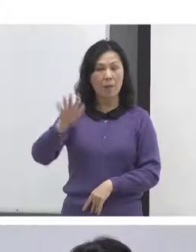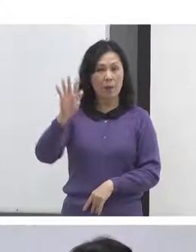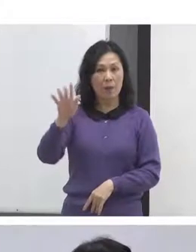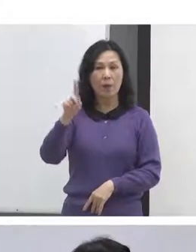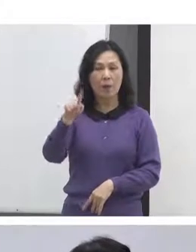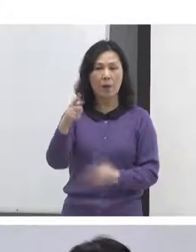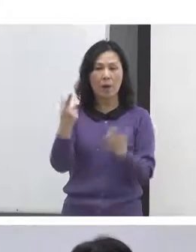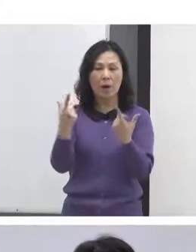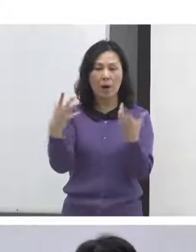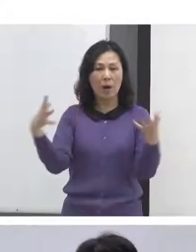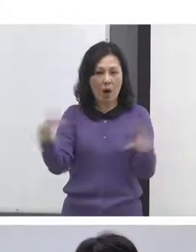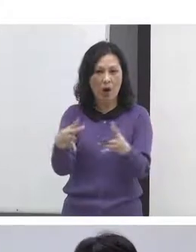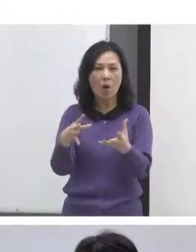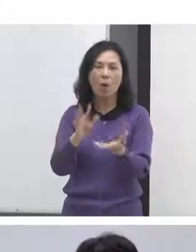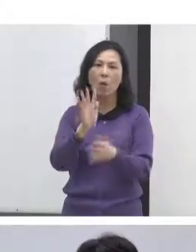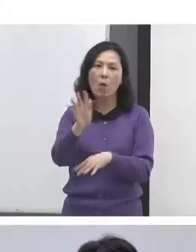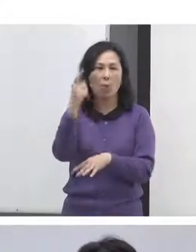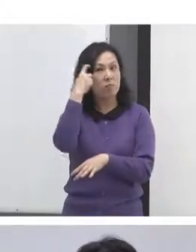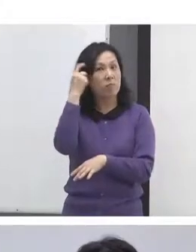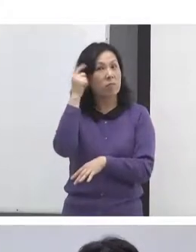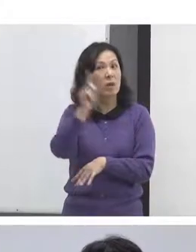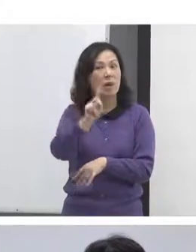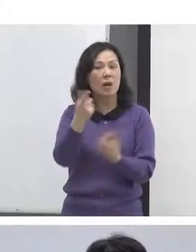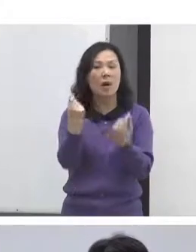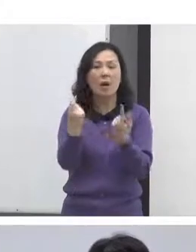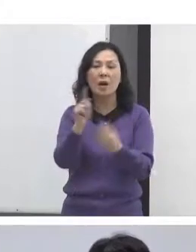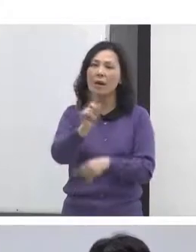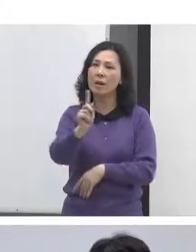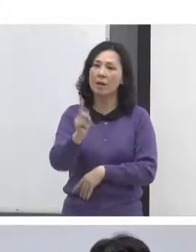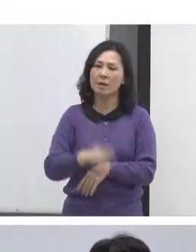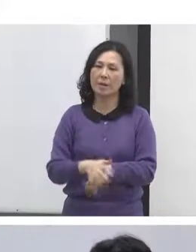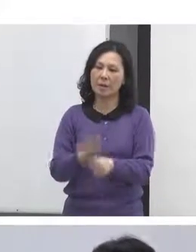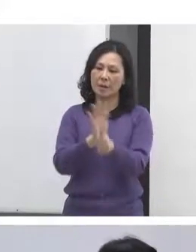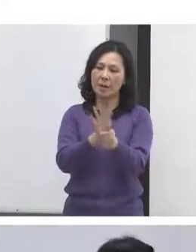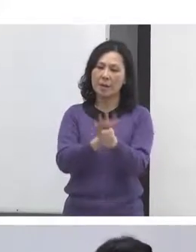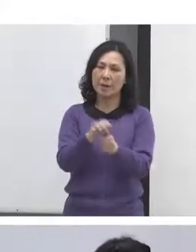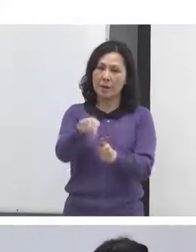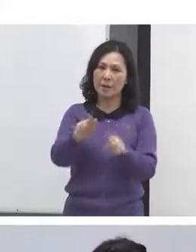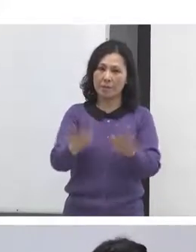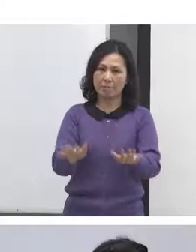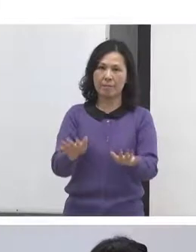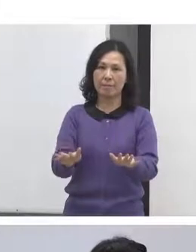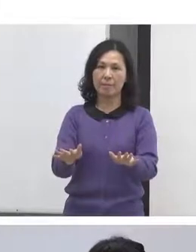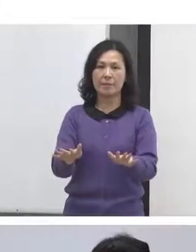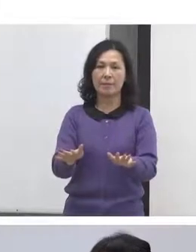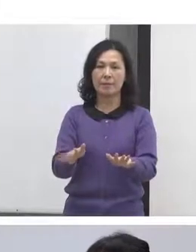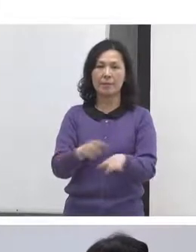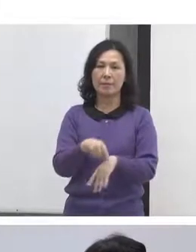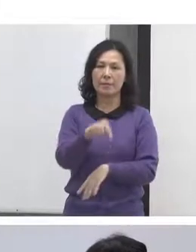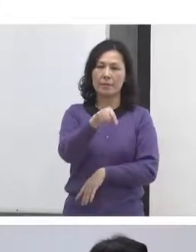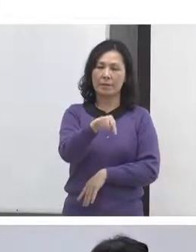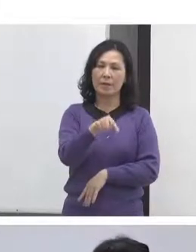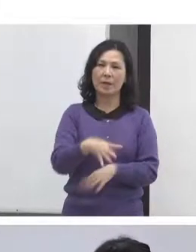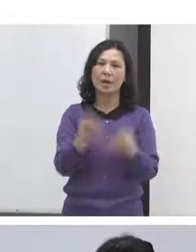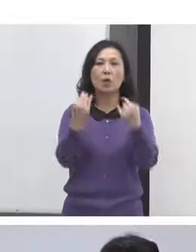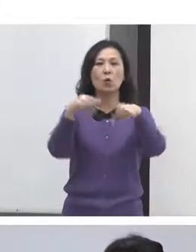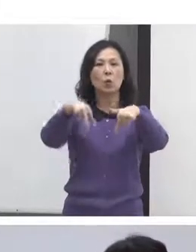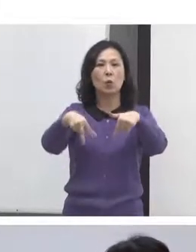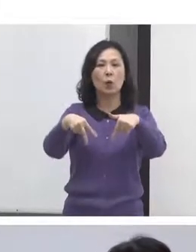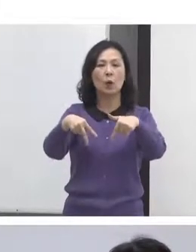共有的这个想法，就是他们要为这个现在的digital age 这个数位时